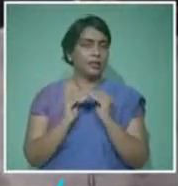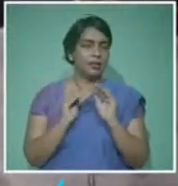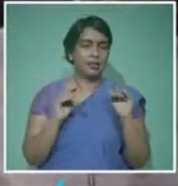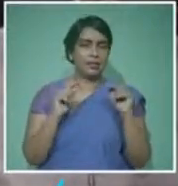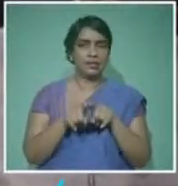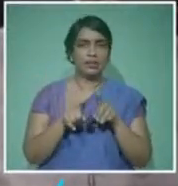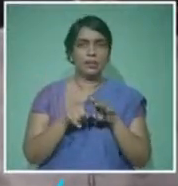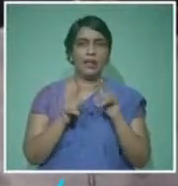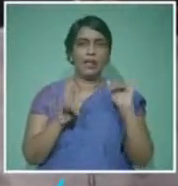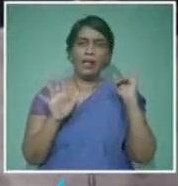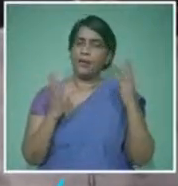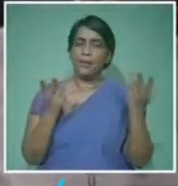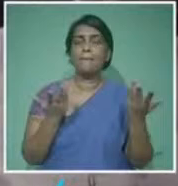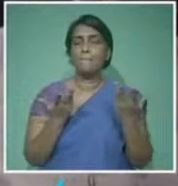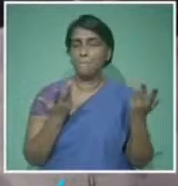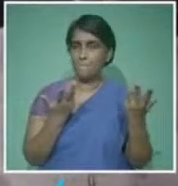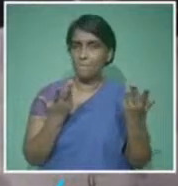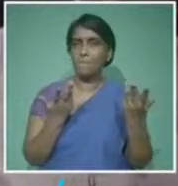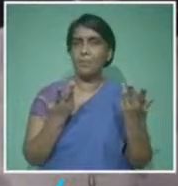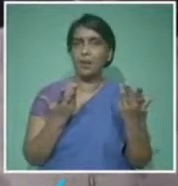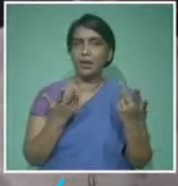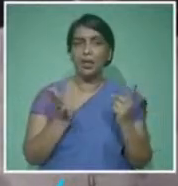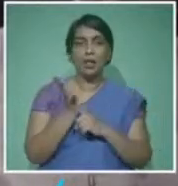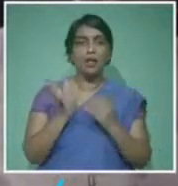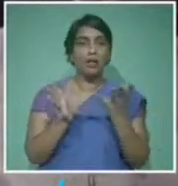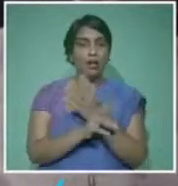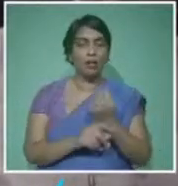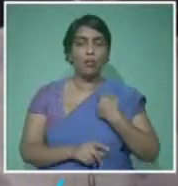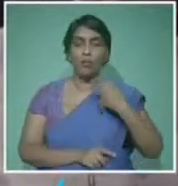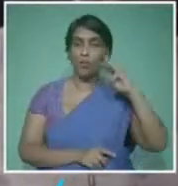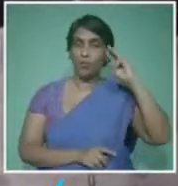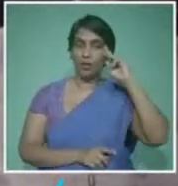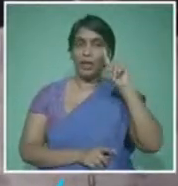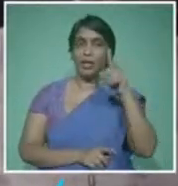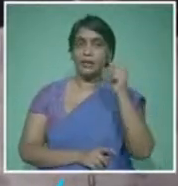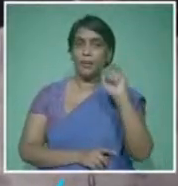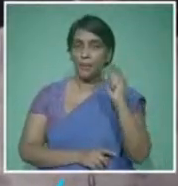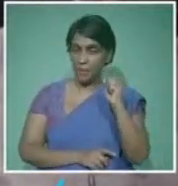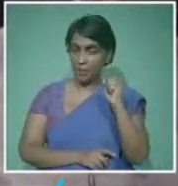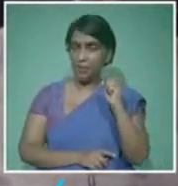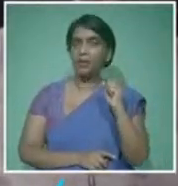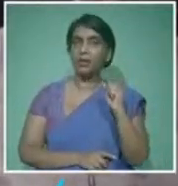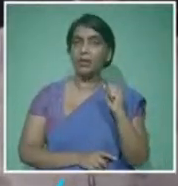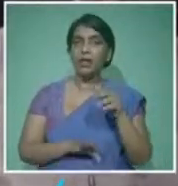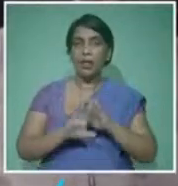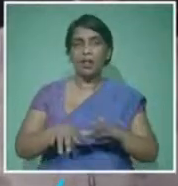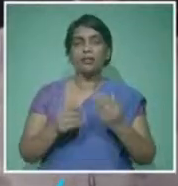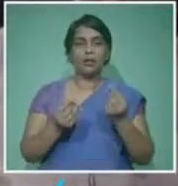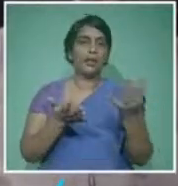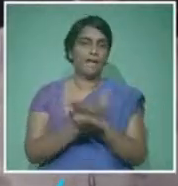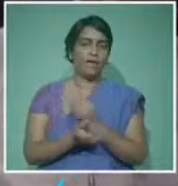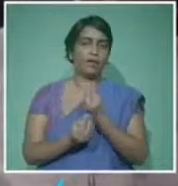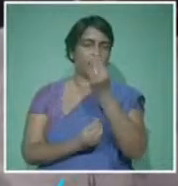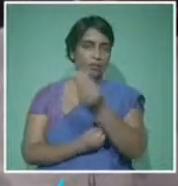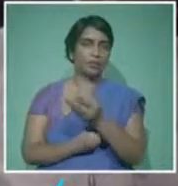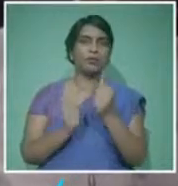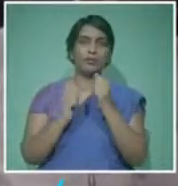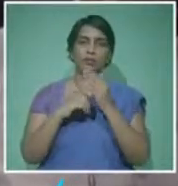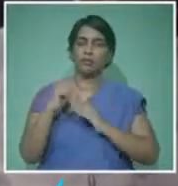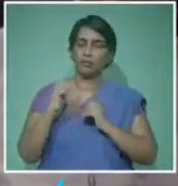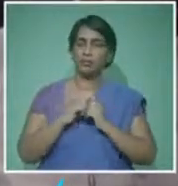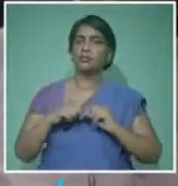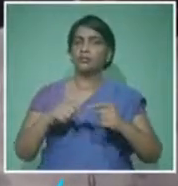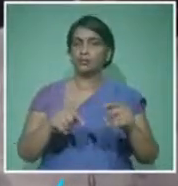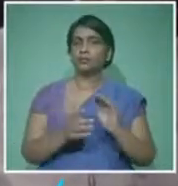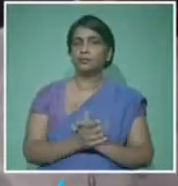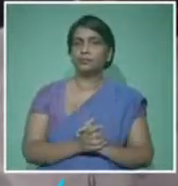නැහැ ඒක. 60න් බෑ කොහොමත් කරන්න. දැන් ලයන්ස් ක්ලබ් එක අපිට පොරොන්දු වෙලා තින්නේ රුපියල් 150 ගානේ දරුවෙකුට වෙන් කළ දෙන්න. ඉතින් මේ වැඩ පිළිලත් ක්‍රියාත්මක වෙනවා.